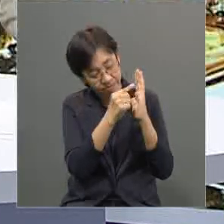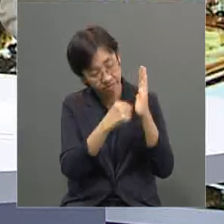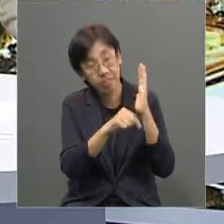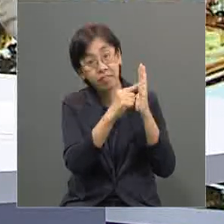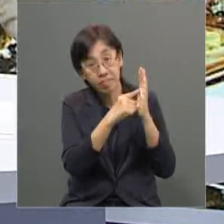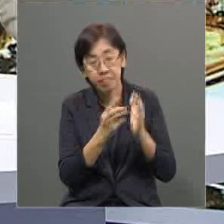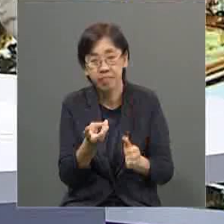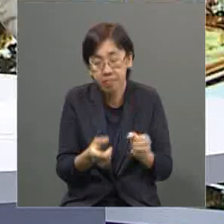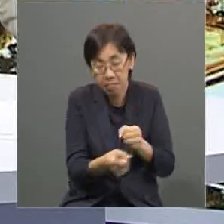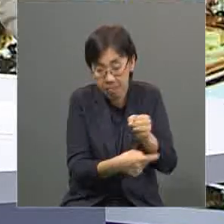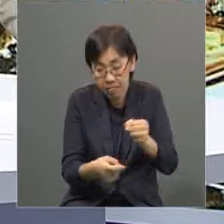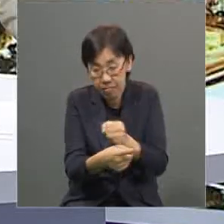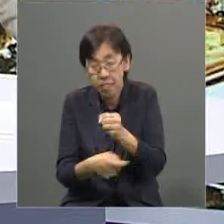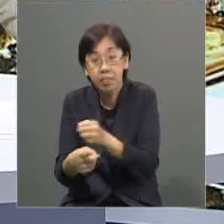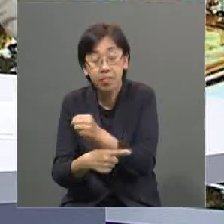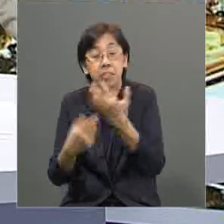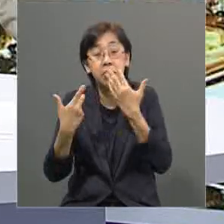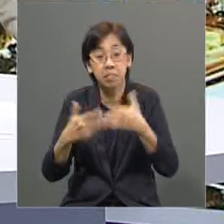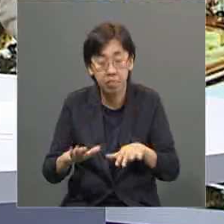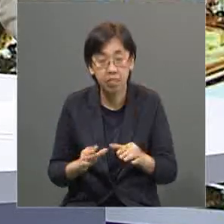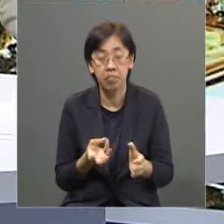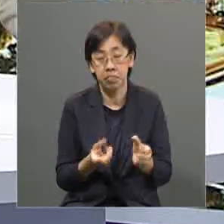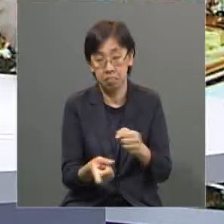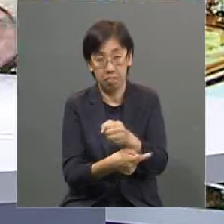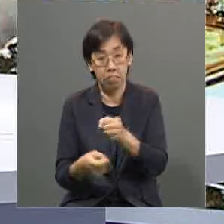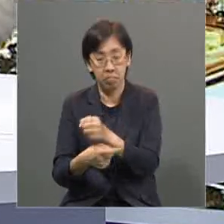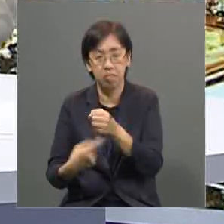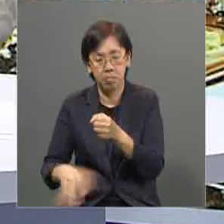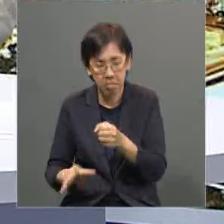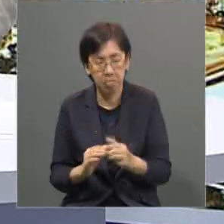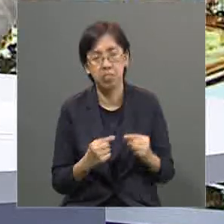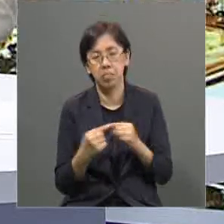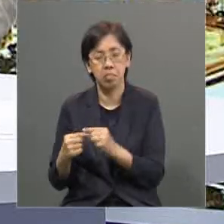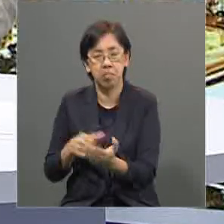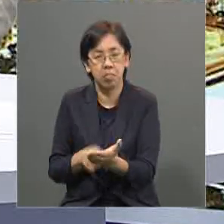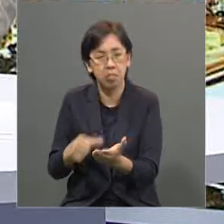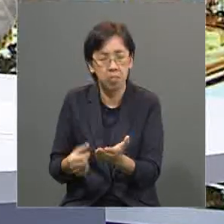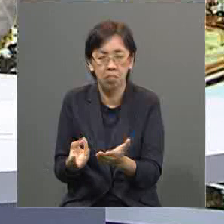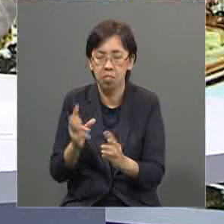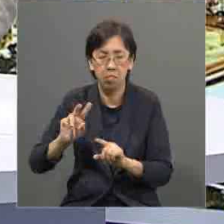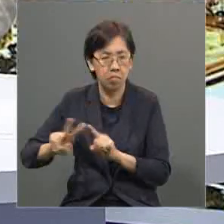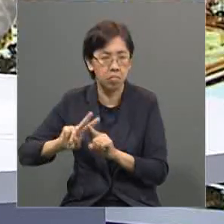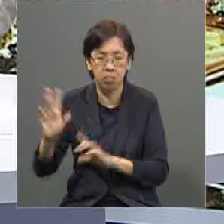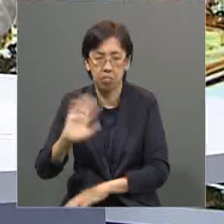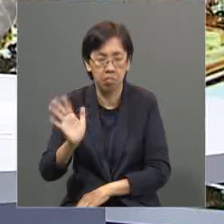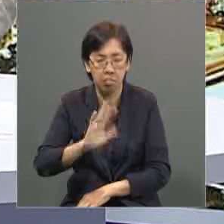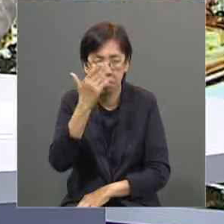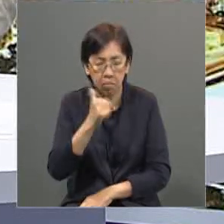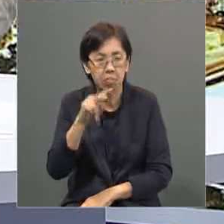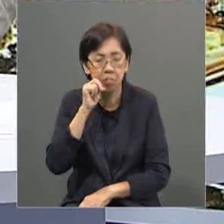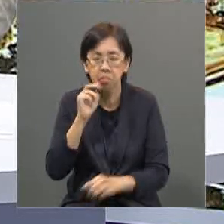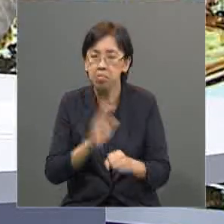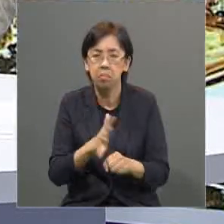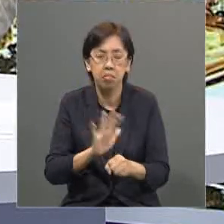เก็บเกี่ยวข้าวนาปรังรอบแรกไปเรียบร้อยแล้วนะคะขอให้งดทำนารอบ2เพื่อลดความเสี่ยงจากน้ำอาจจะ